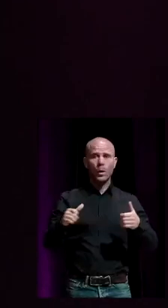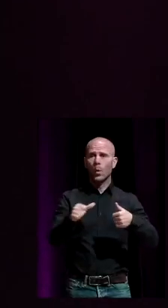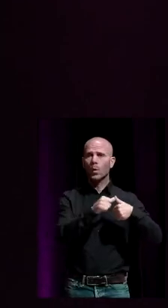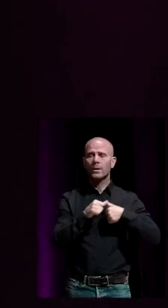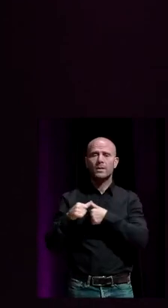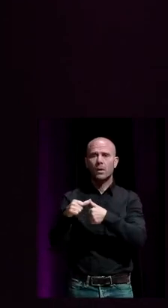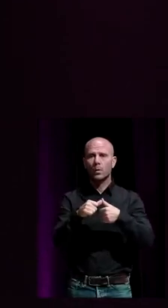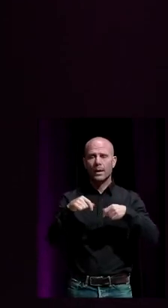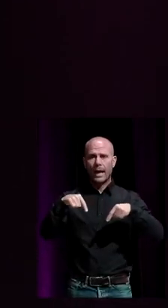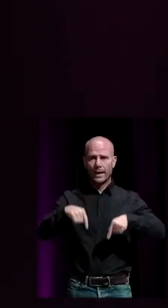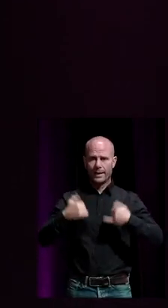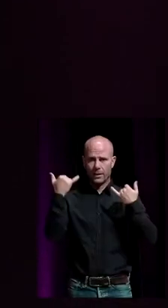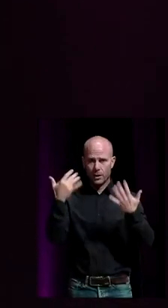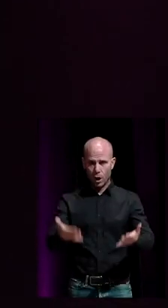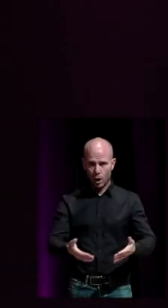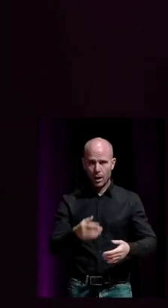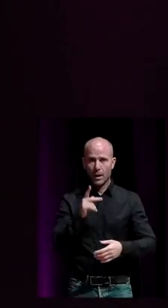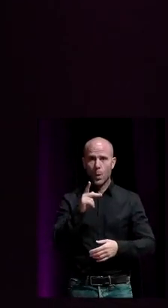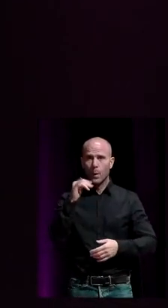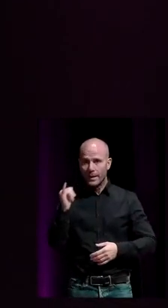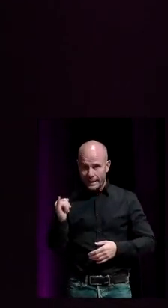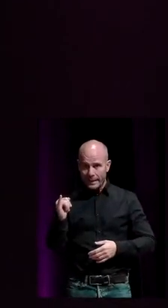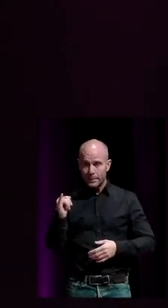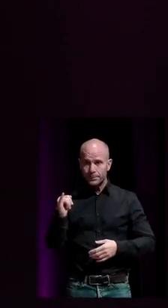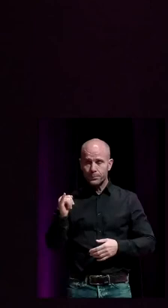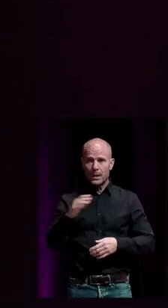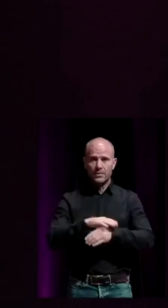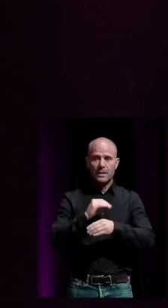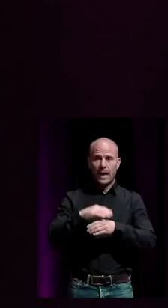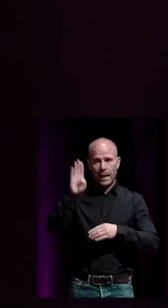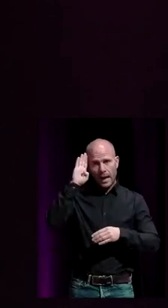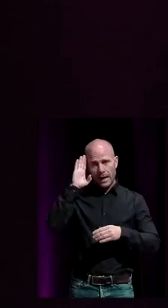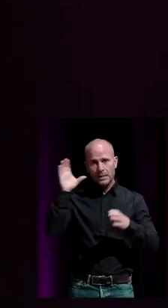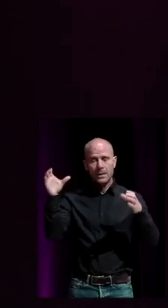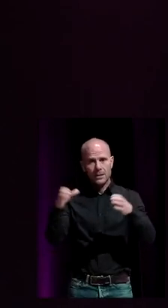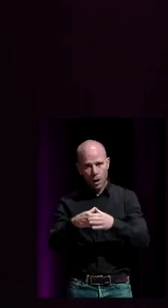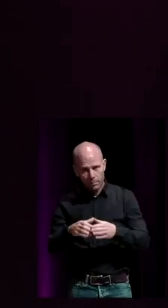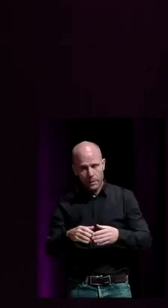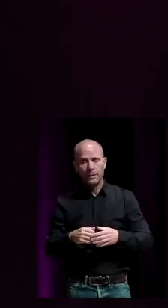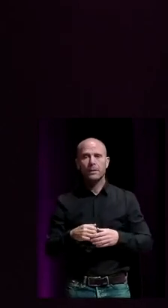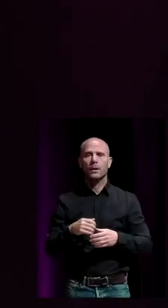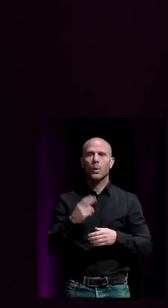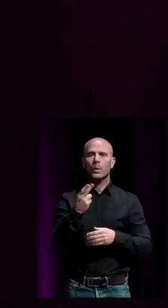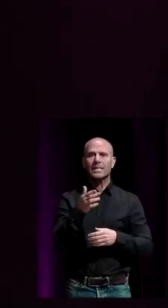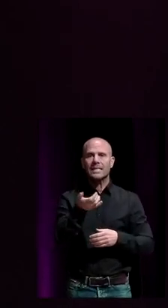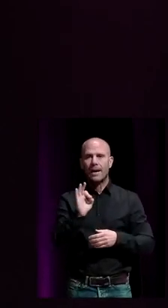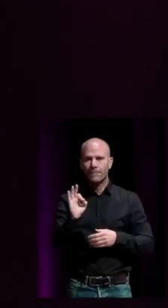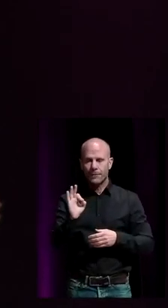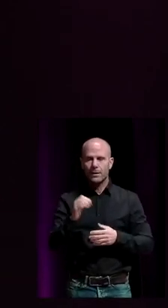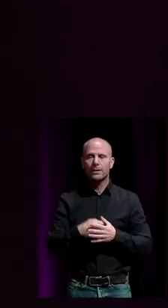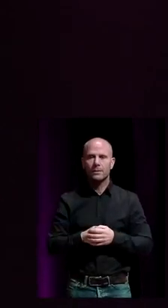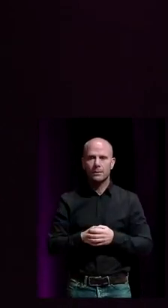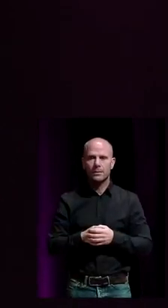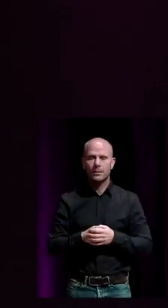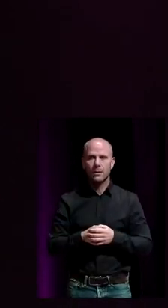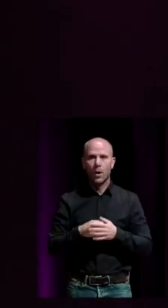här samtalet idag, Karolinska institutet, Svenska läkarsällskapet, UNICEF,